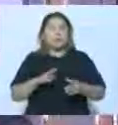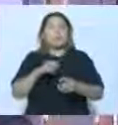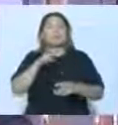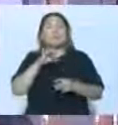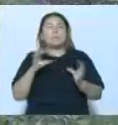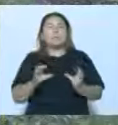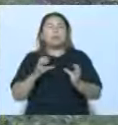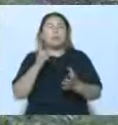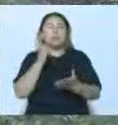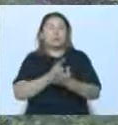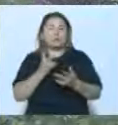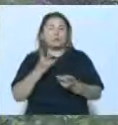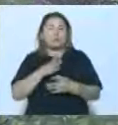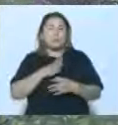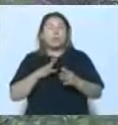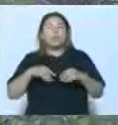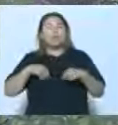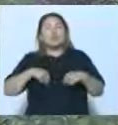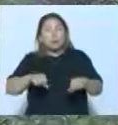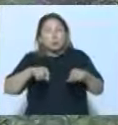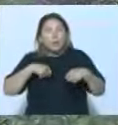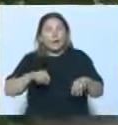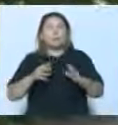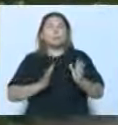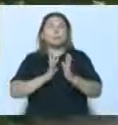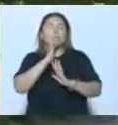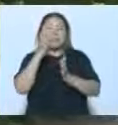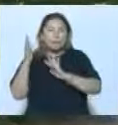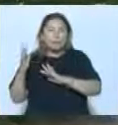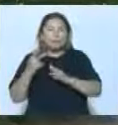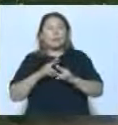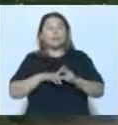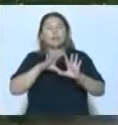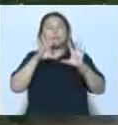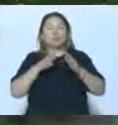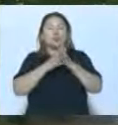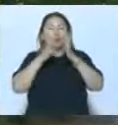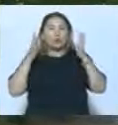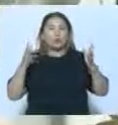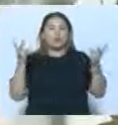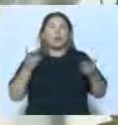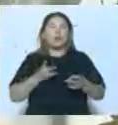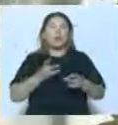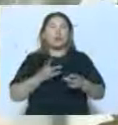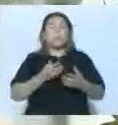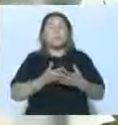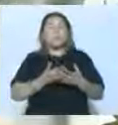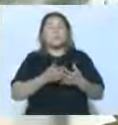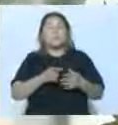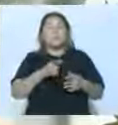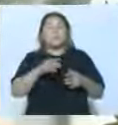тазалықты сақтауымыз керек. Жері қатты, топырағы құнарсыз бұл өлкеге егілген әр түп үлкен еңбекті қажет етеді. Онымен қоса